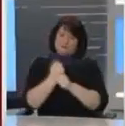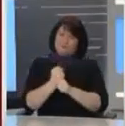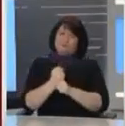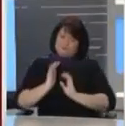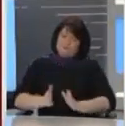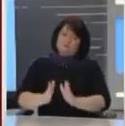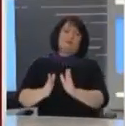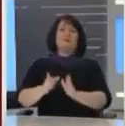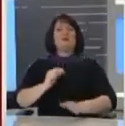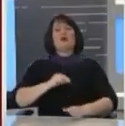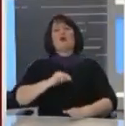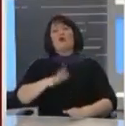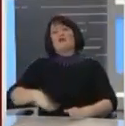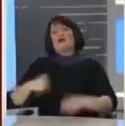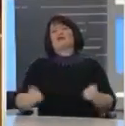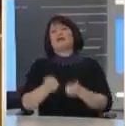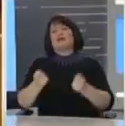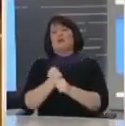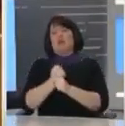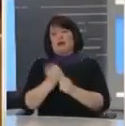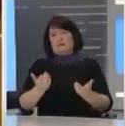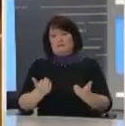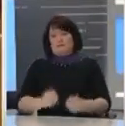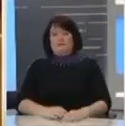έδαφος προς όφελος των δυνάμεων της εργασίας.